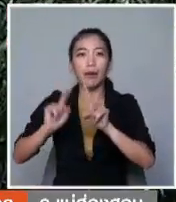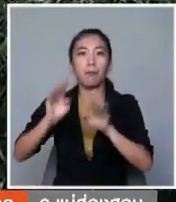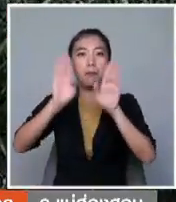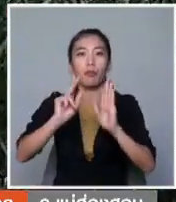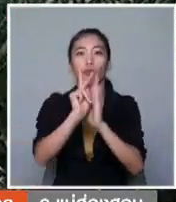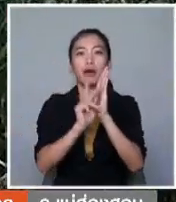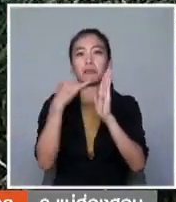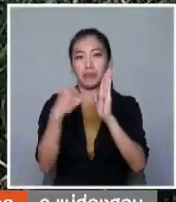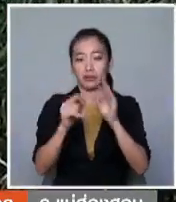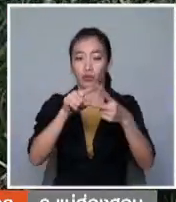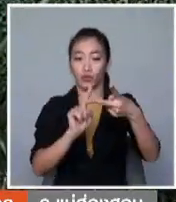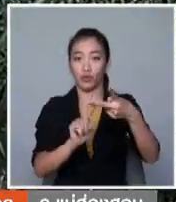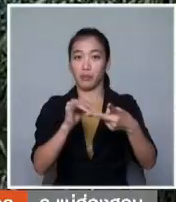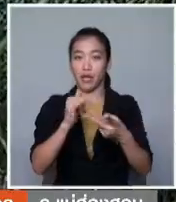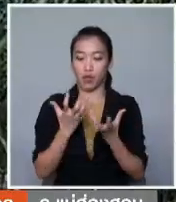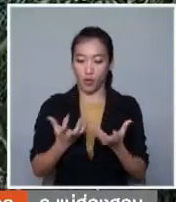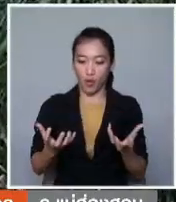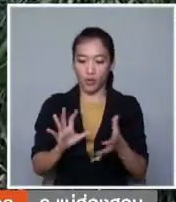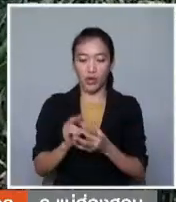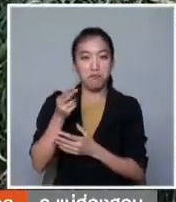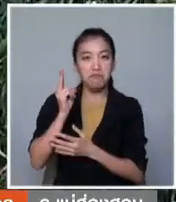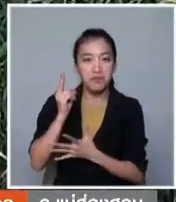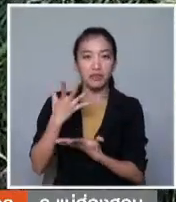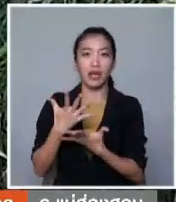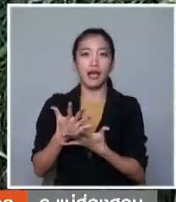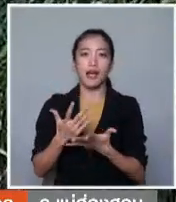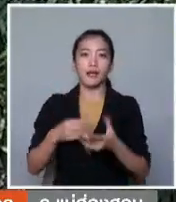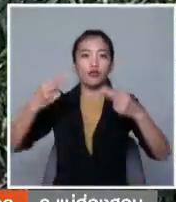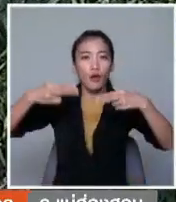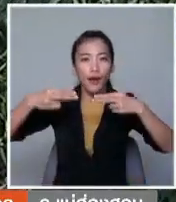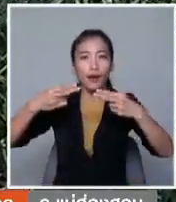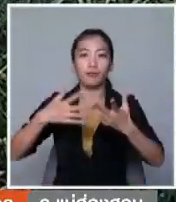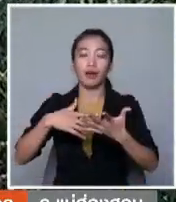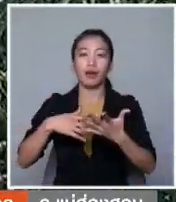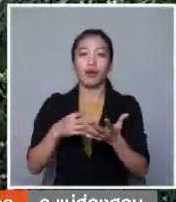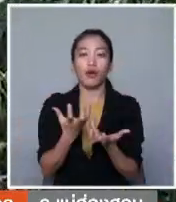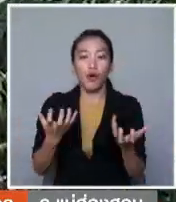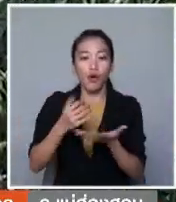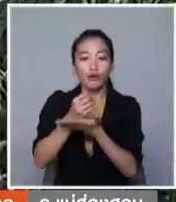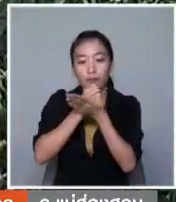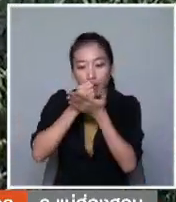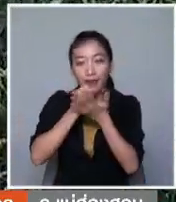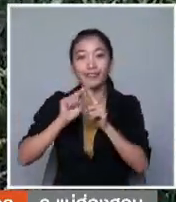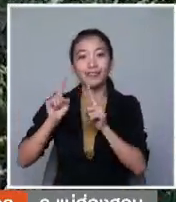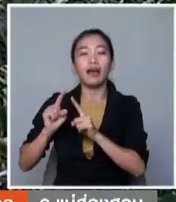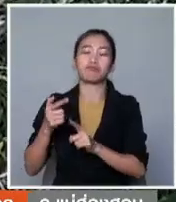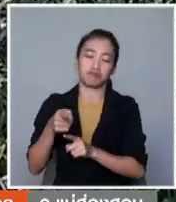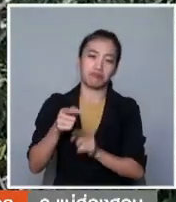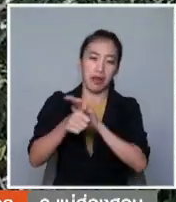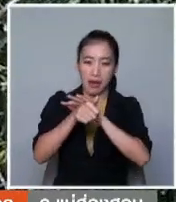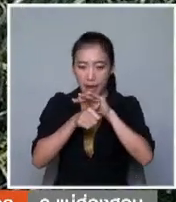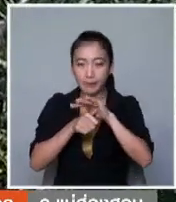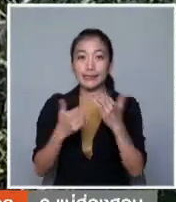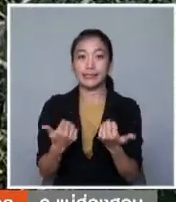ลักลอบค้ายาเสพติดอาวุธสงครามการลักลอบตัดไม้ทำลายป่ารวมถึงสิ่งผิดกฎหมายอื่นๆด้วยนะคะจะเป็นการ